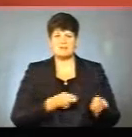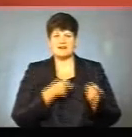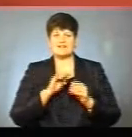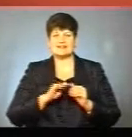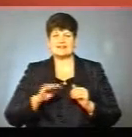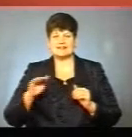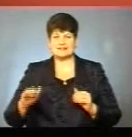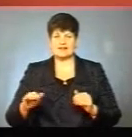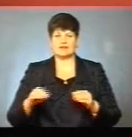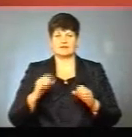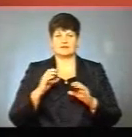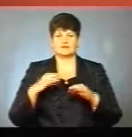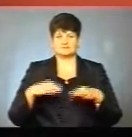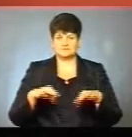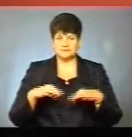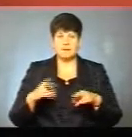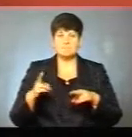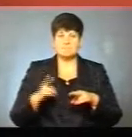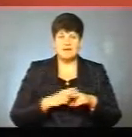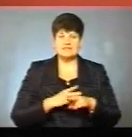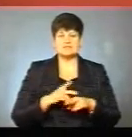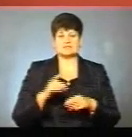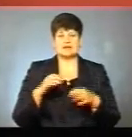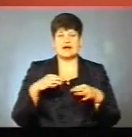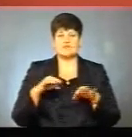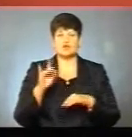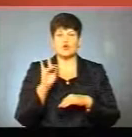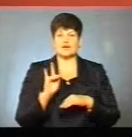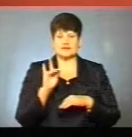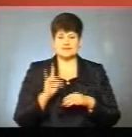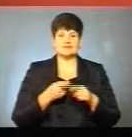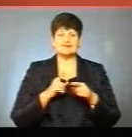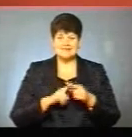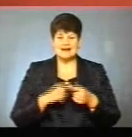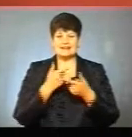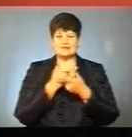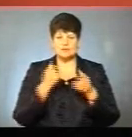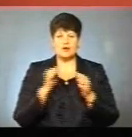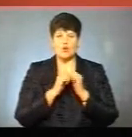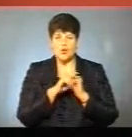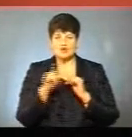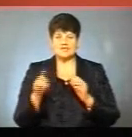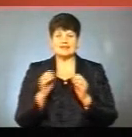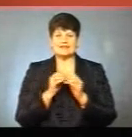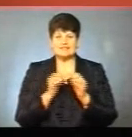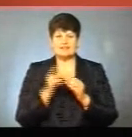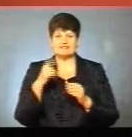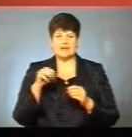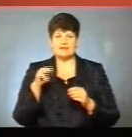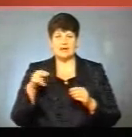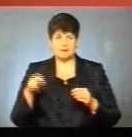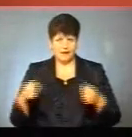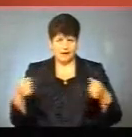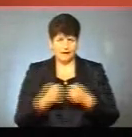засобах без автокрісла. За інформацією Міністерства охорони здоров'я України, кожен десятий травмований у ДТП – це